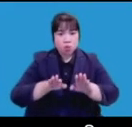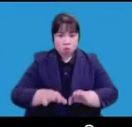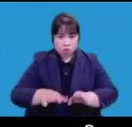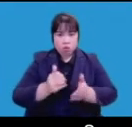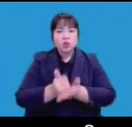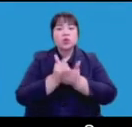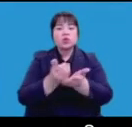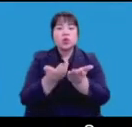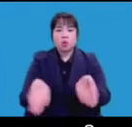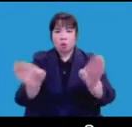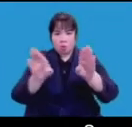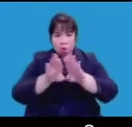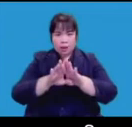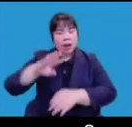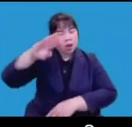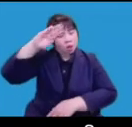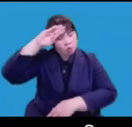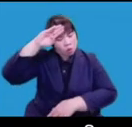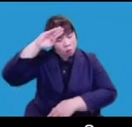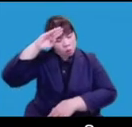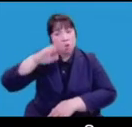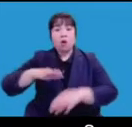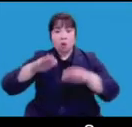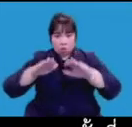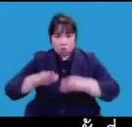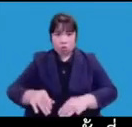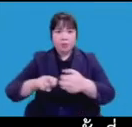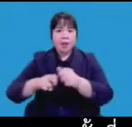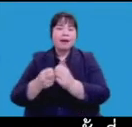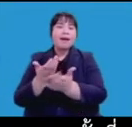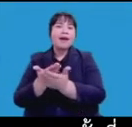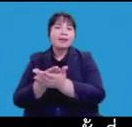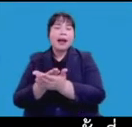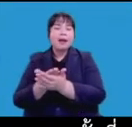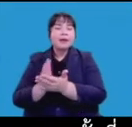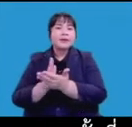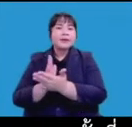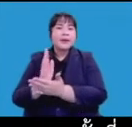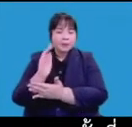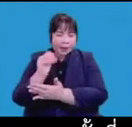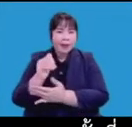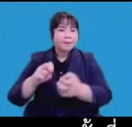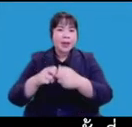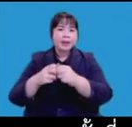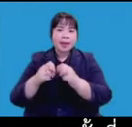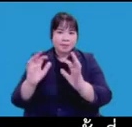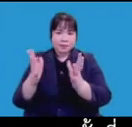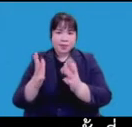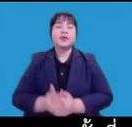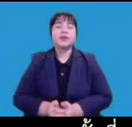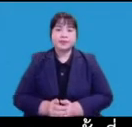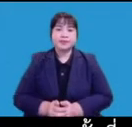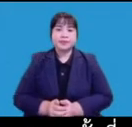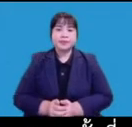ทั้งหลายเนี่ยลดการเจ็บป่วยก็จะทำให้ปัญหาความยากจนเนี่ยมาช้าหรือไม่เป็นปัญหาความยากจ